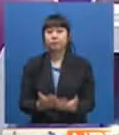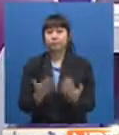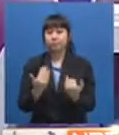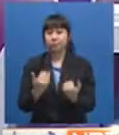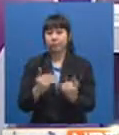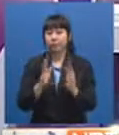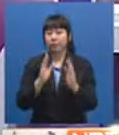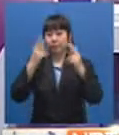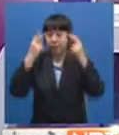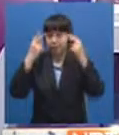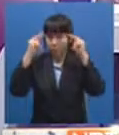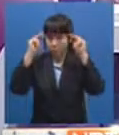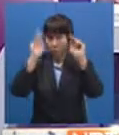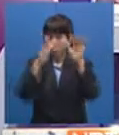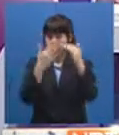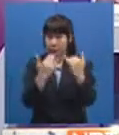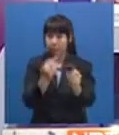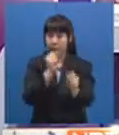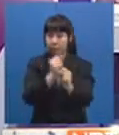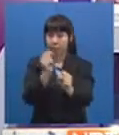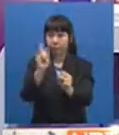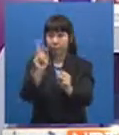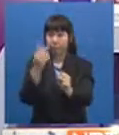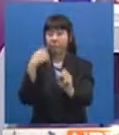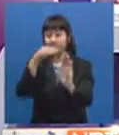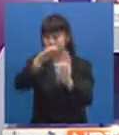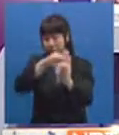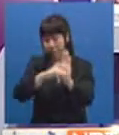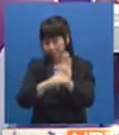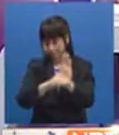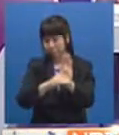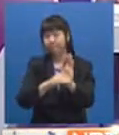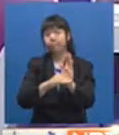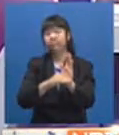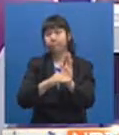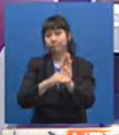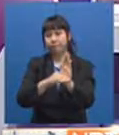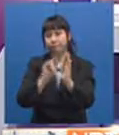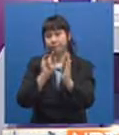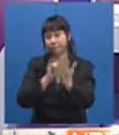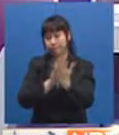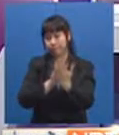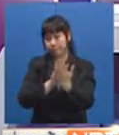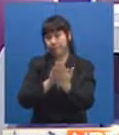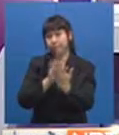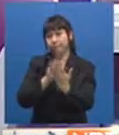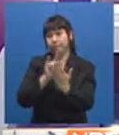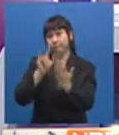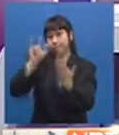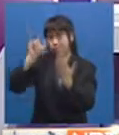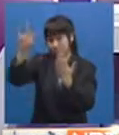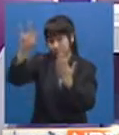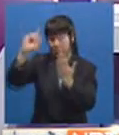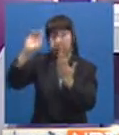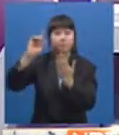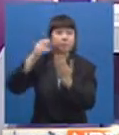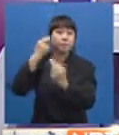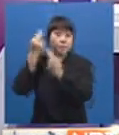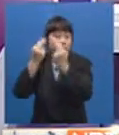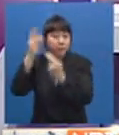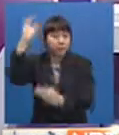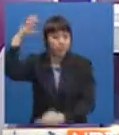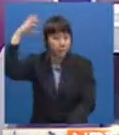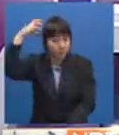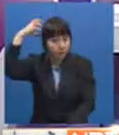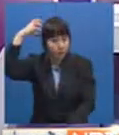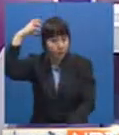ส่วนภารกิจของนายกรัฐมนตรีวันนี้นะคะมีกำหนดเดินทางเยือนสาธารณรัฐประชาธิปไตยประชาชนลาวแล้วก็สาธารณรั